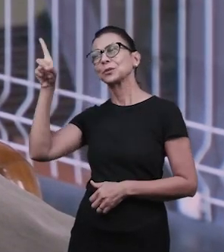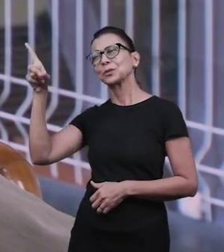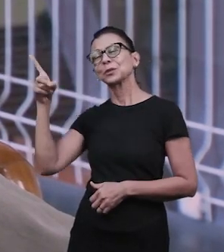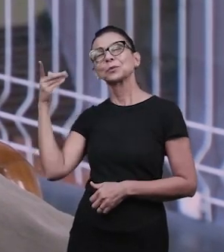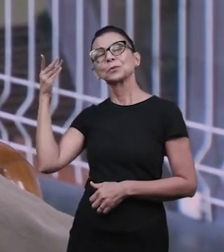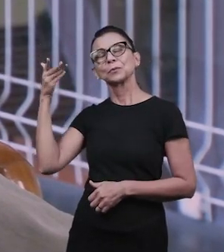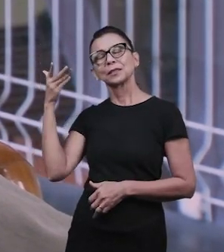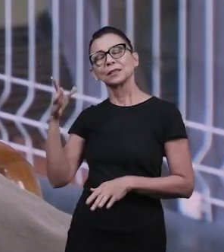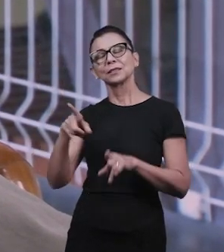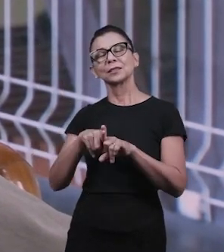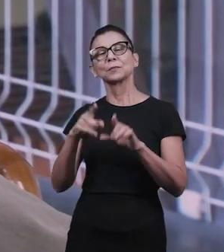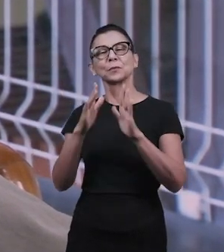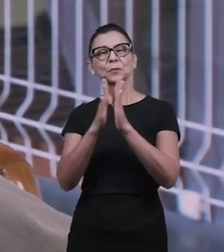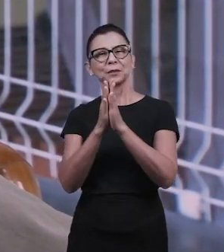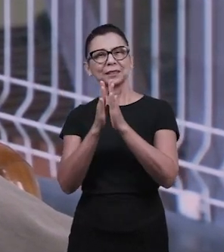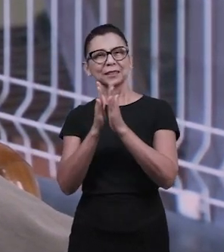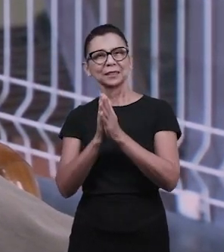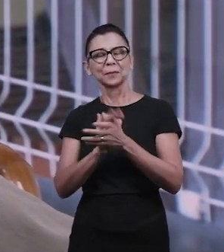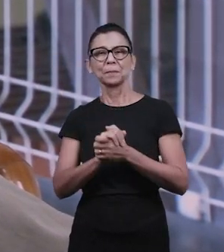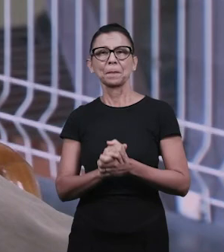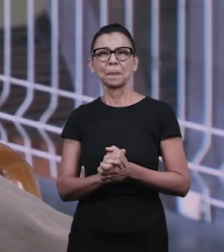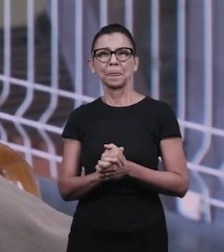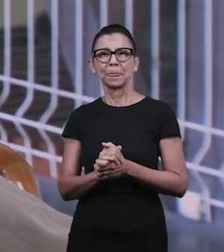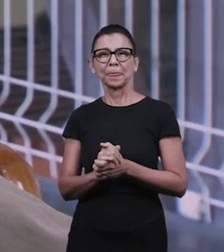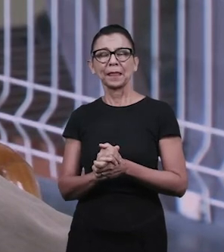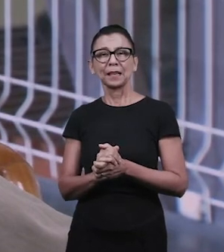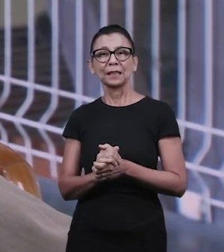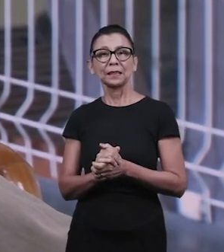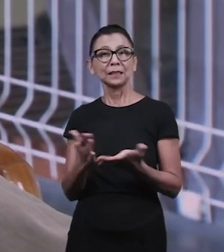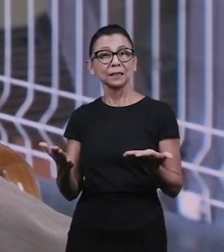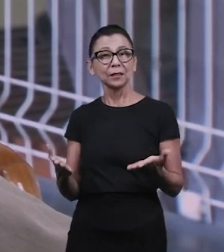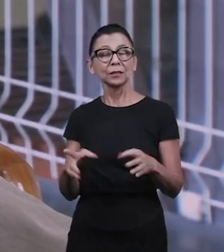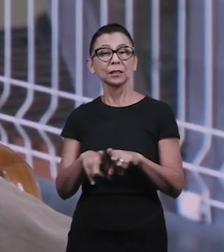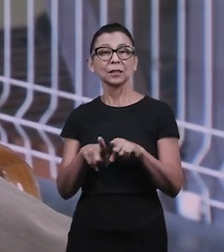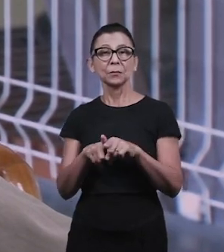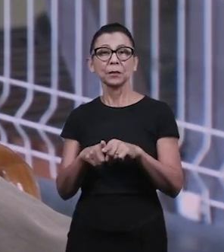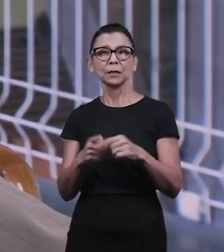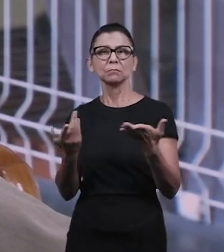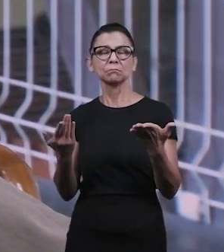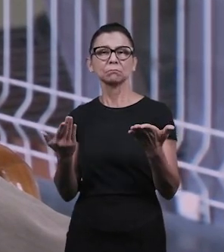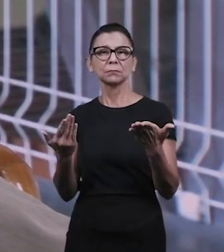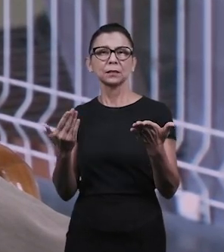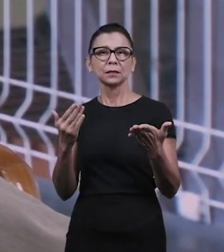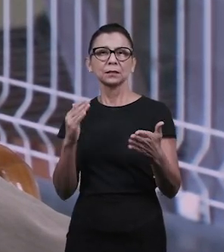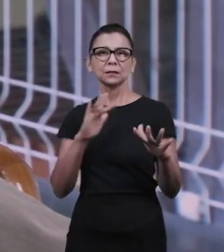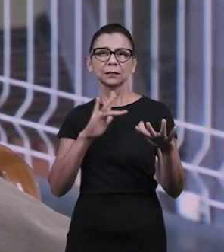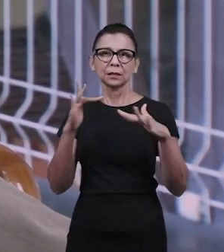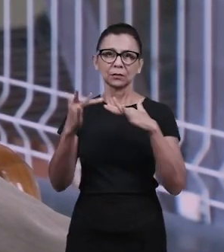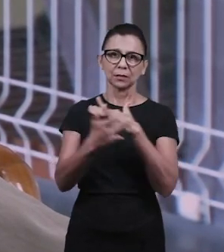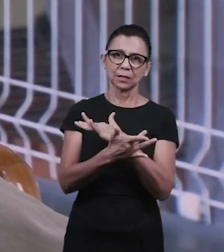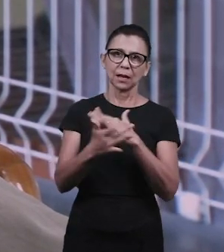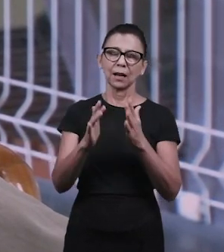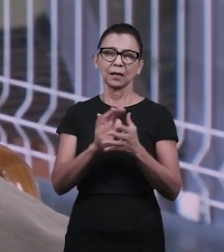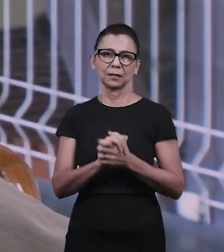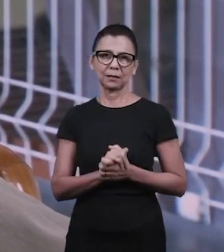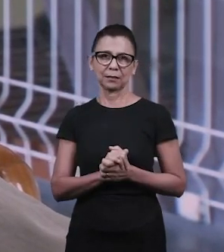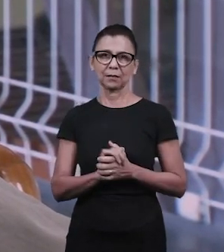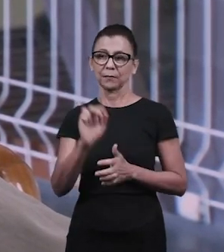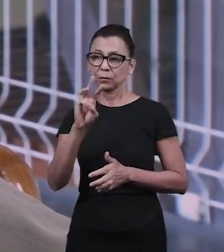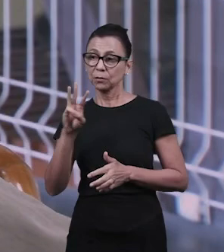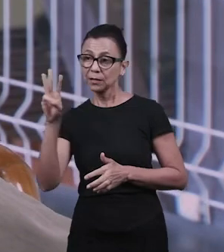même d'une prière. Suivez-nous dans les réseaux sociaux et accédez les sites de l'Église chrétienne Maranatha et aussi de la radio